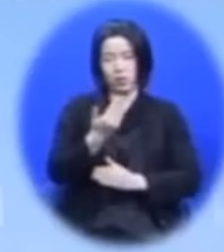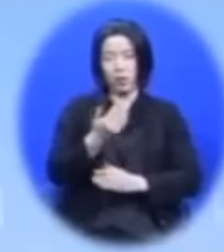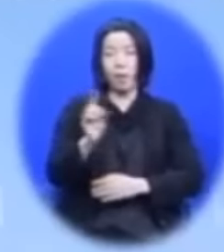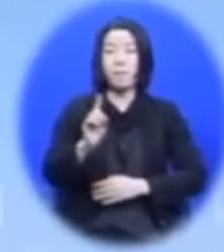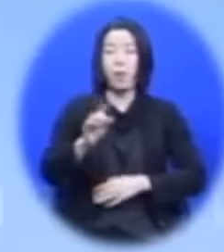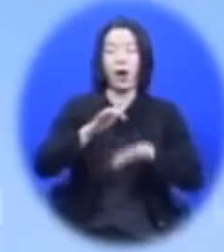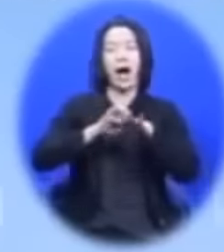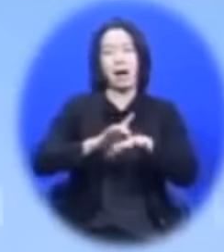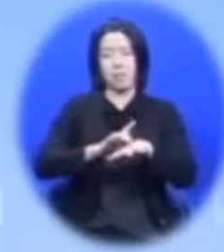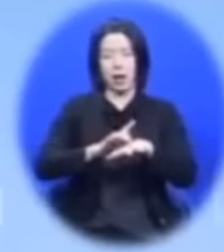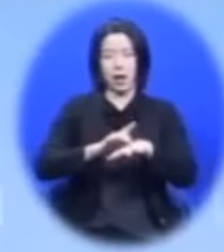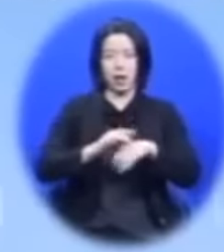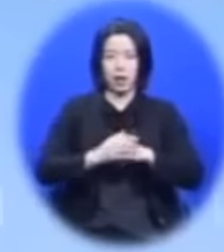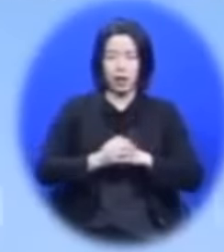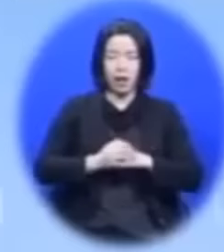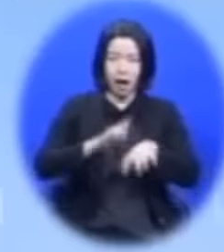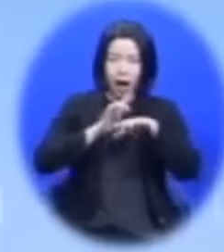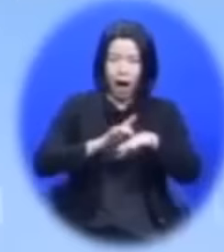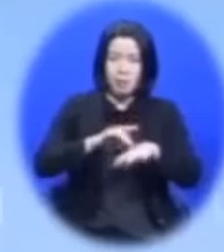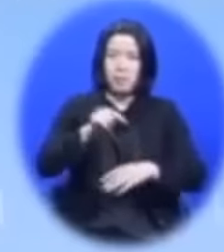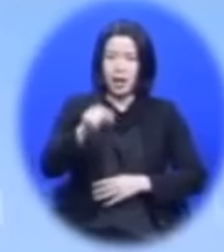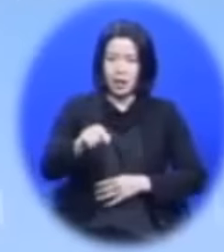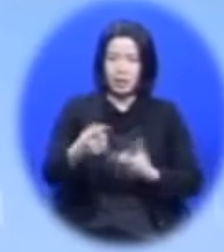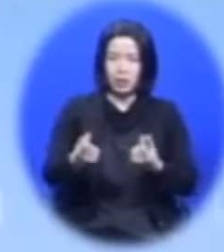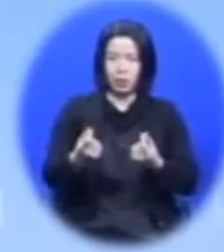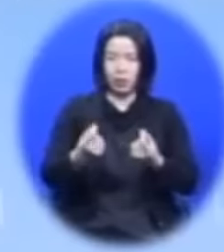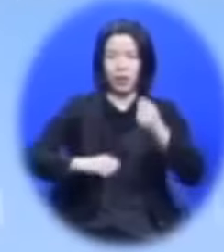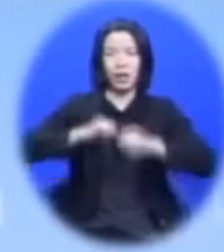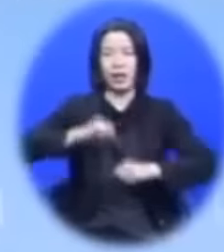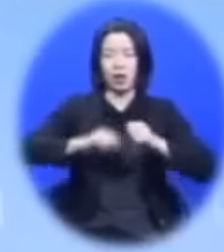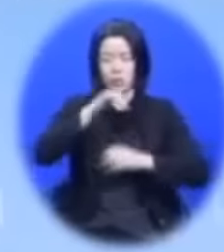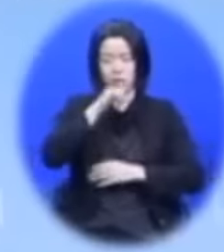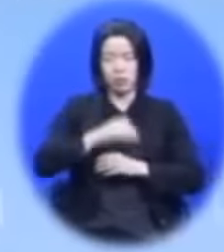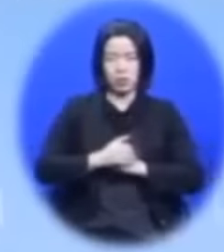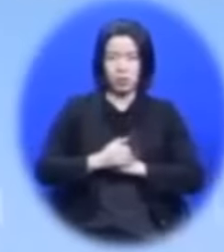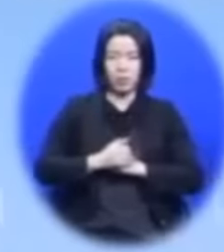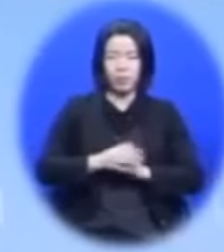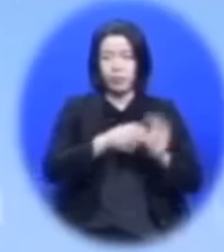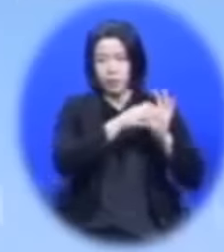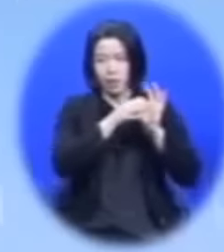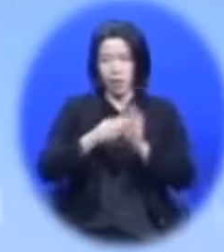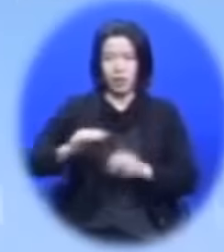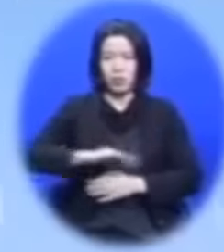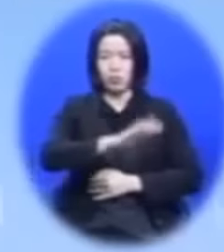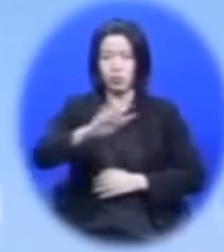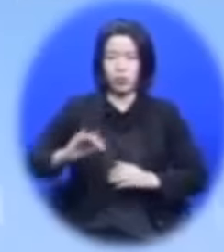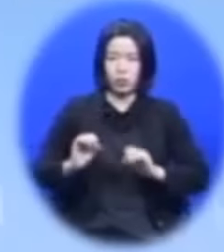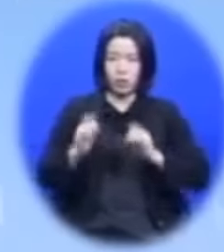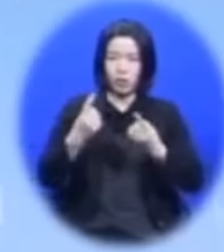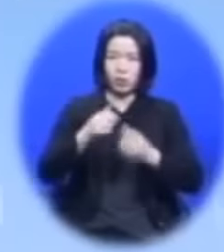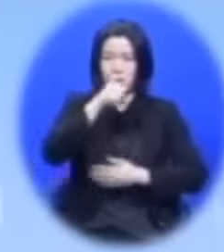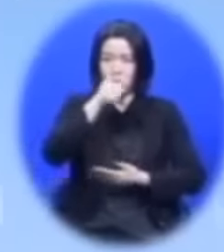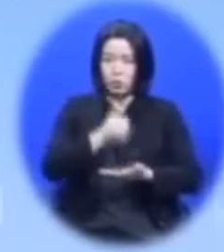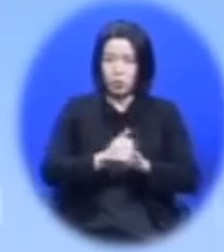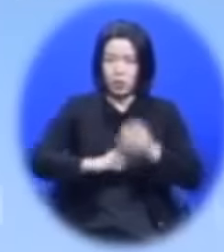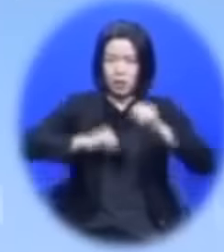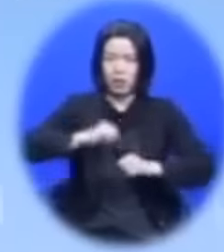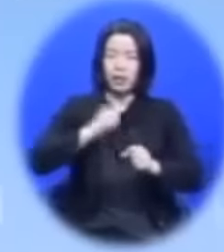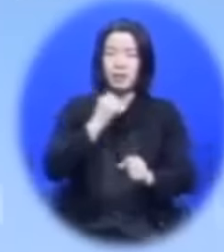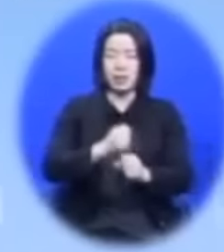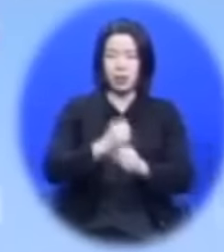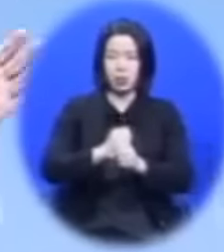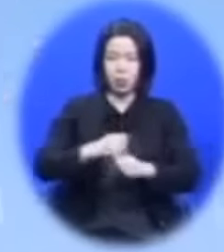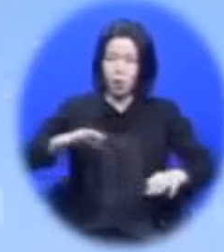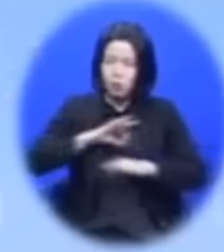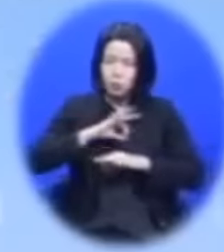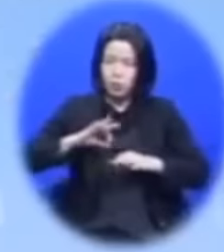악마입니다. 악마가 그렇게 하고 있는 거예요. 계속해서 우리로 하여금 죄를 짓게 만들고